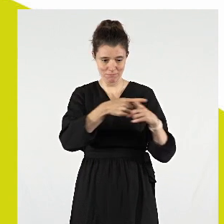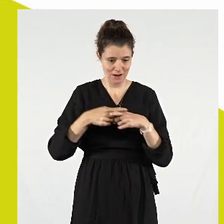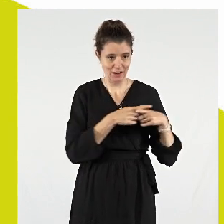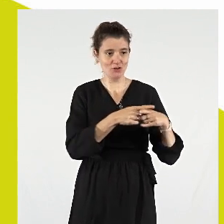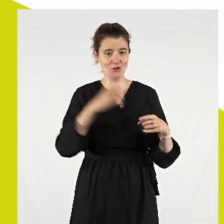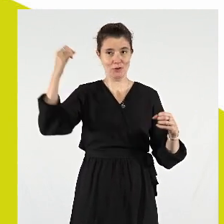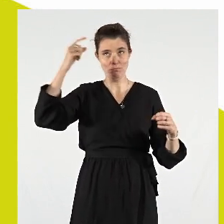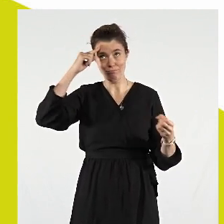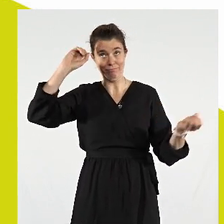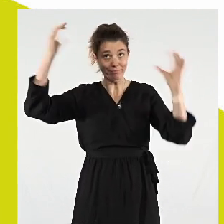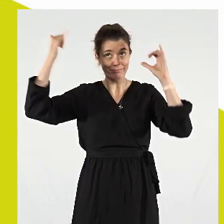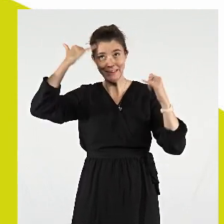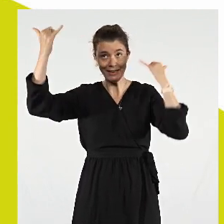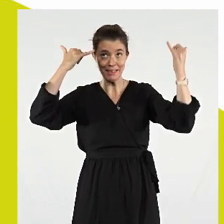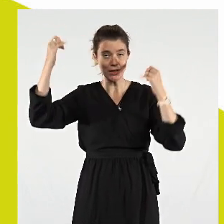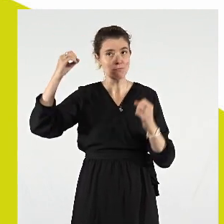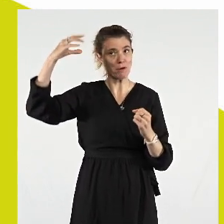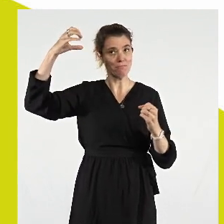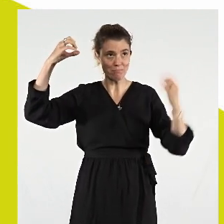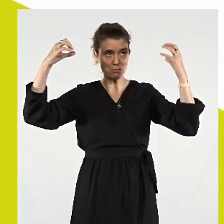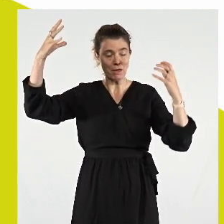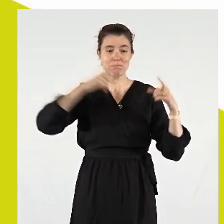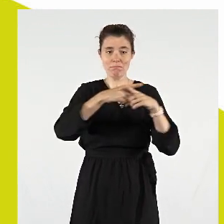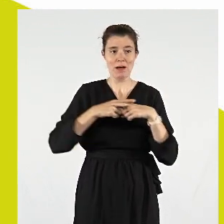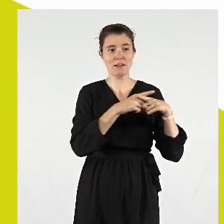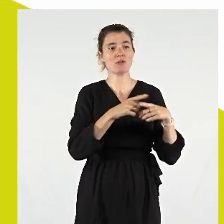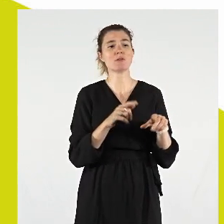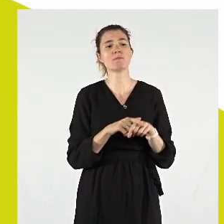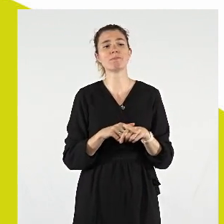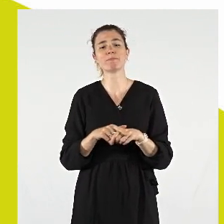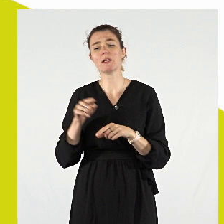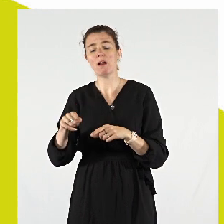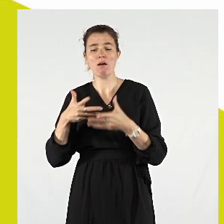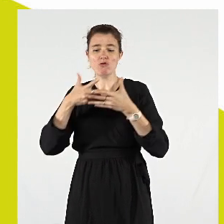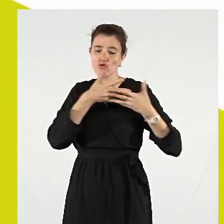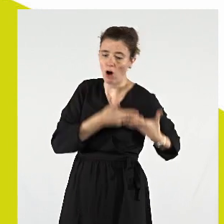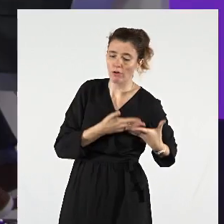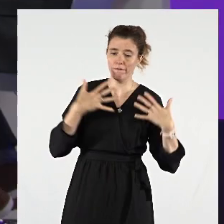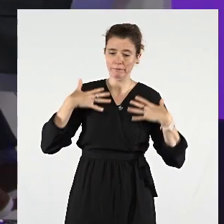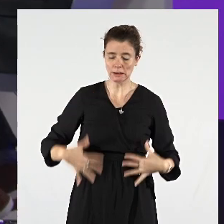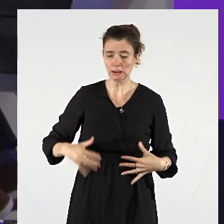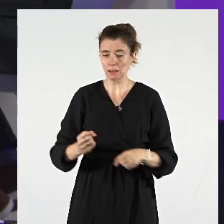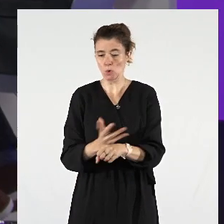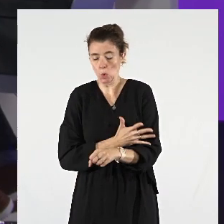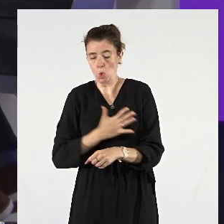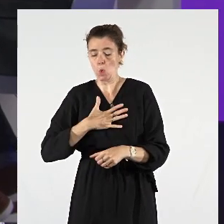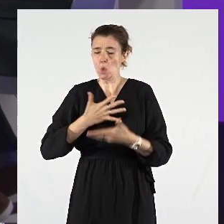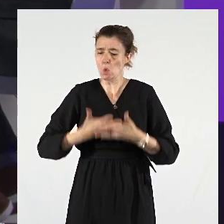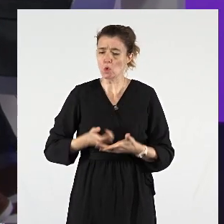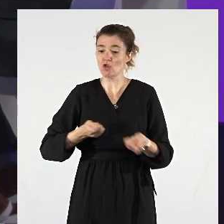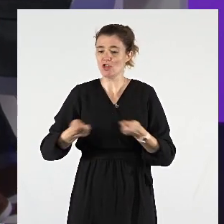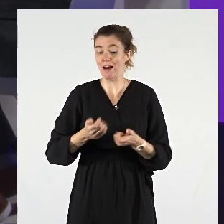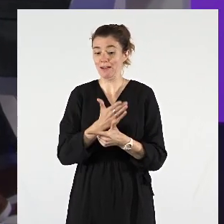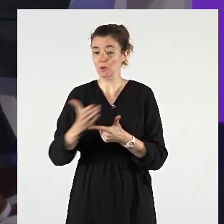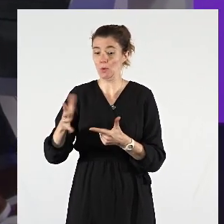s'éclairent et cette idée de charge physique et émotionnelle à gérer, les deux, c'est véritablement là que se trouve l'enjeu. On